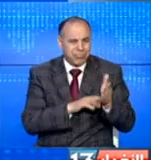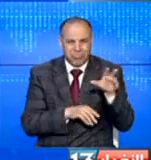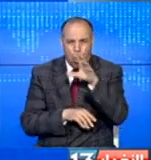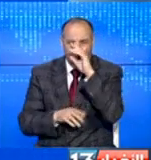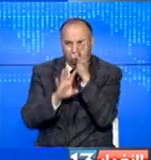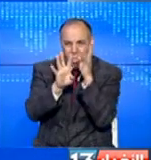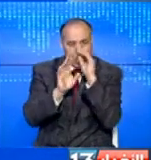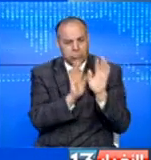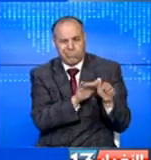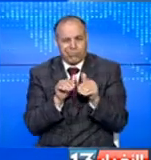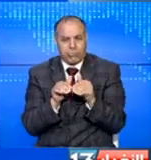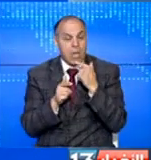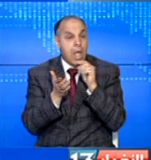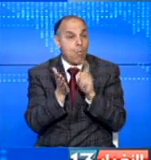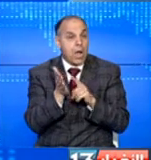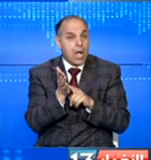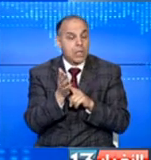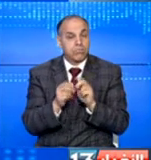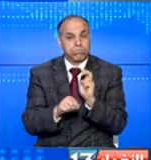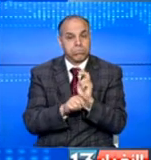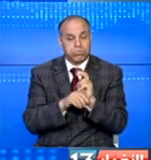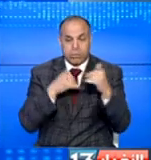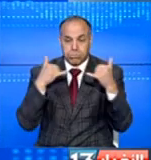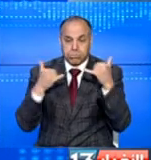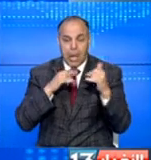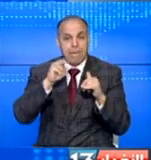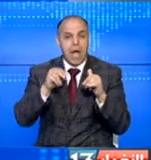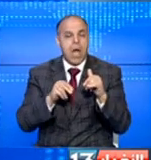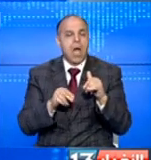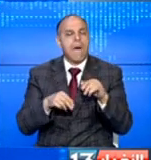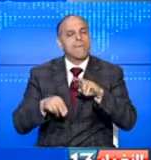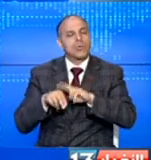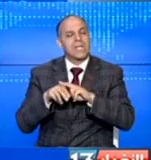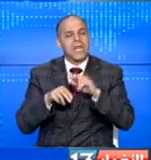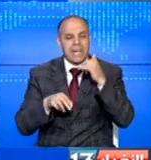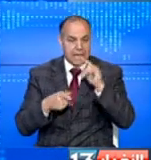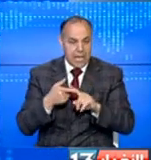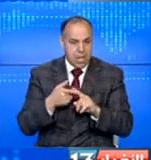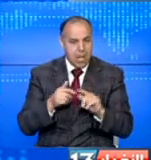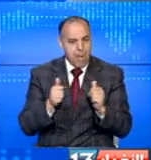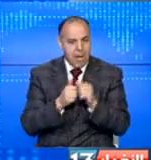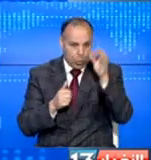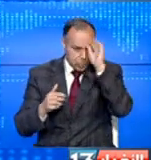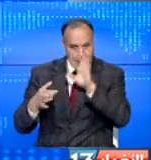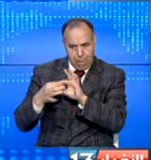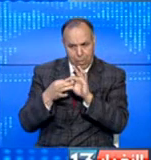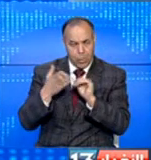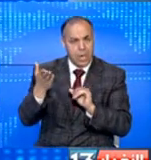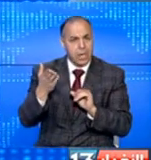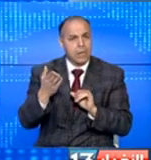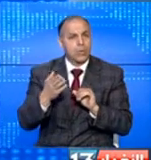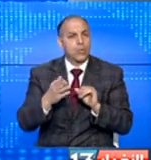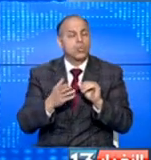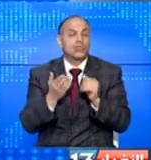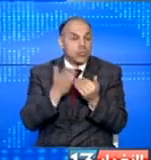الأماكن المكتظة، مؤكدة أنها ستبقى على اتصال دائم مع السلطات الإيطالية ونظيرتها التونسية لاستجلاء